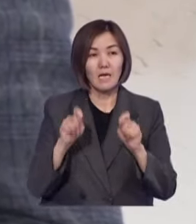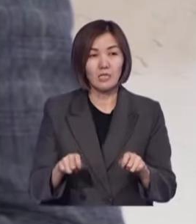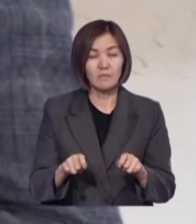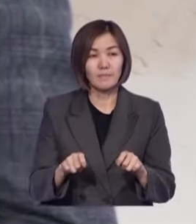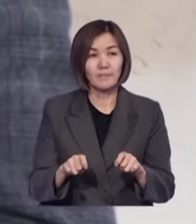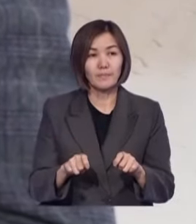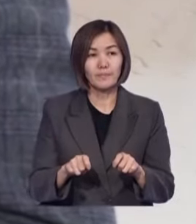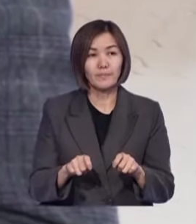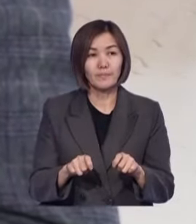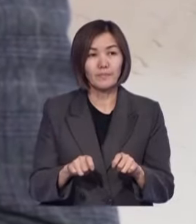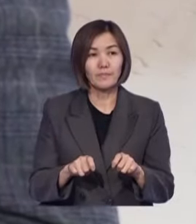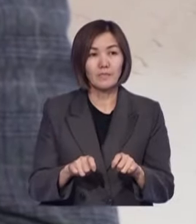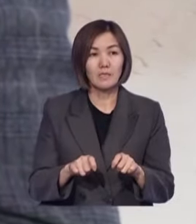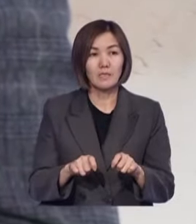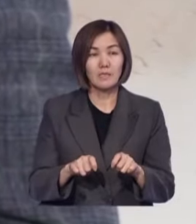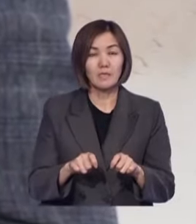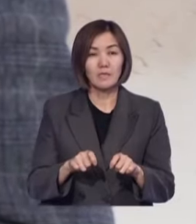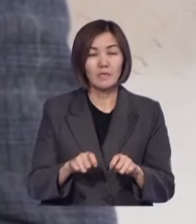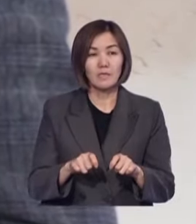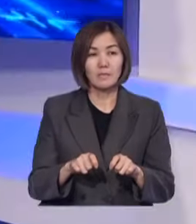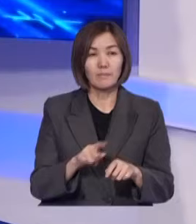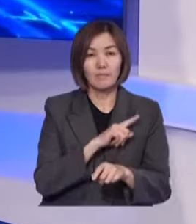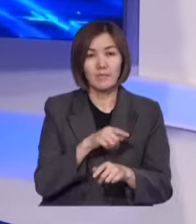жаңағындай осалдықтарын беріп жатқан жоқ.